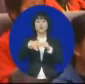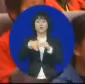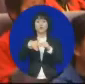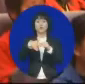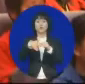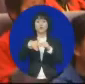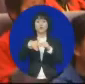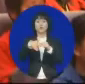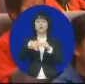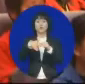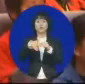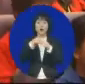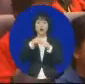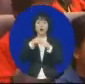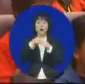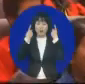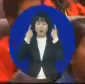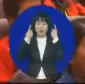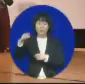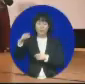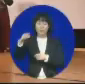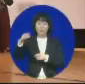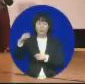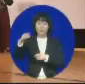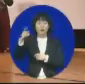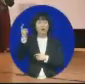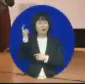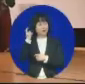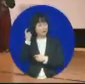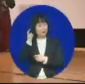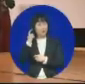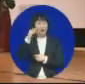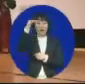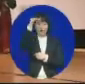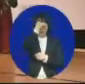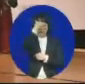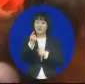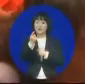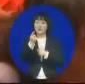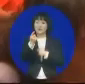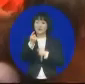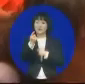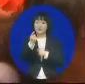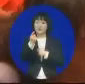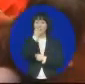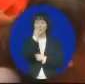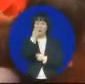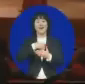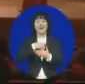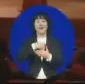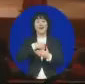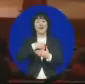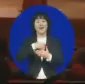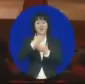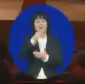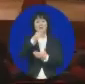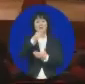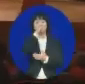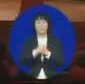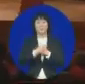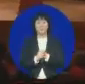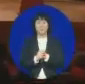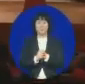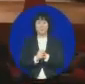또 용인 의 역사와 문화 관광지 등을 보고 들으며 짧은 시간 용인의 많은 것을 알고 어느새 친근한 이웃이 되어 돌아